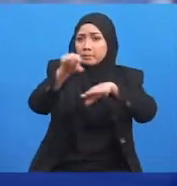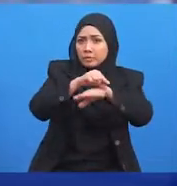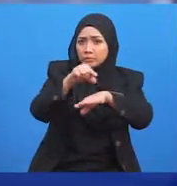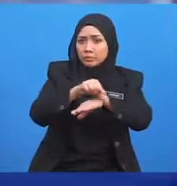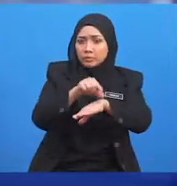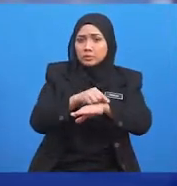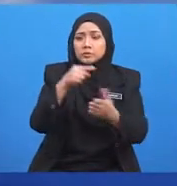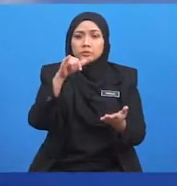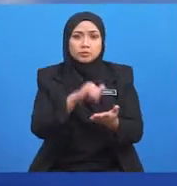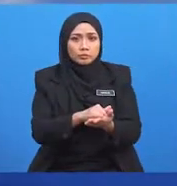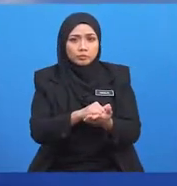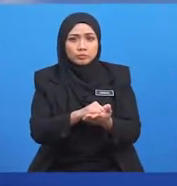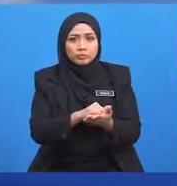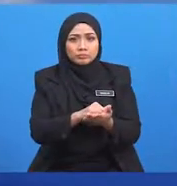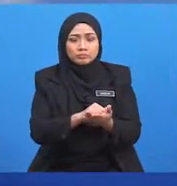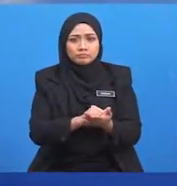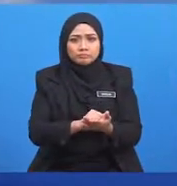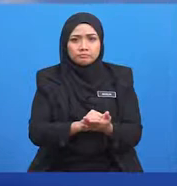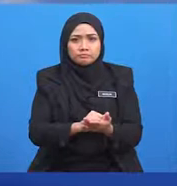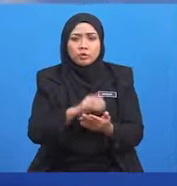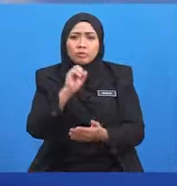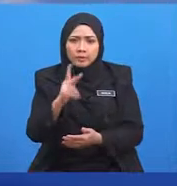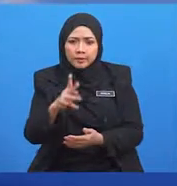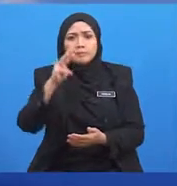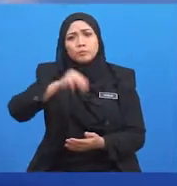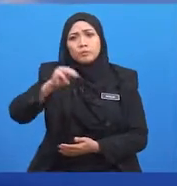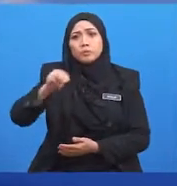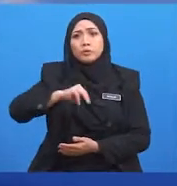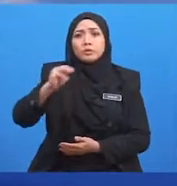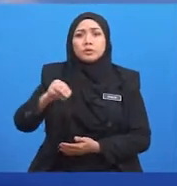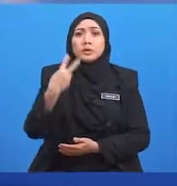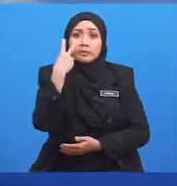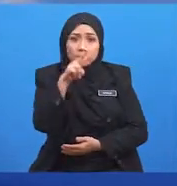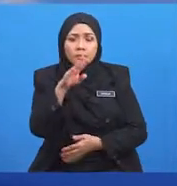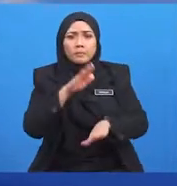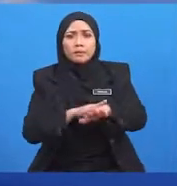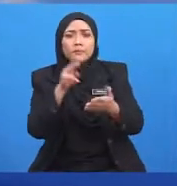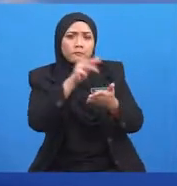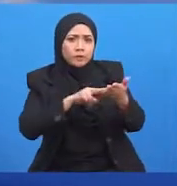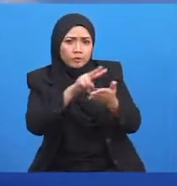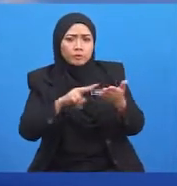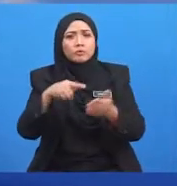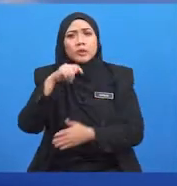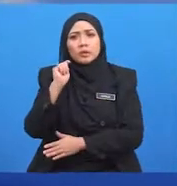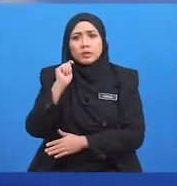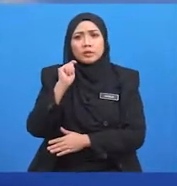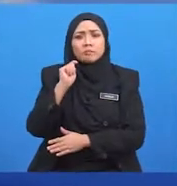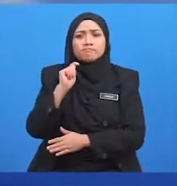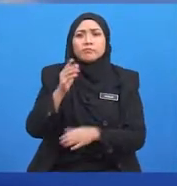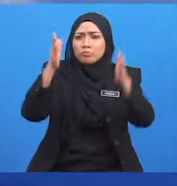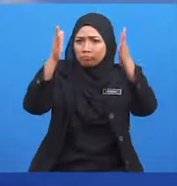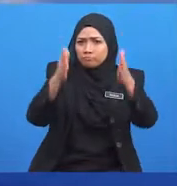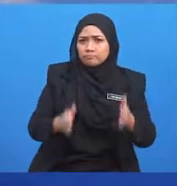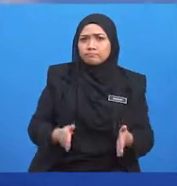tersebut? Baiklah murid-murid, berdasarkan tontonan video tadi, pengguna